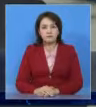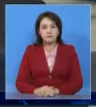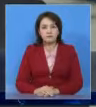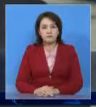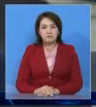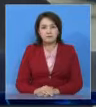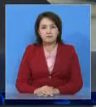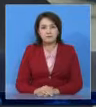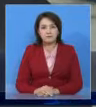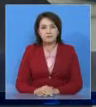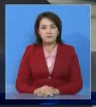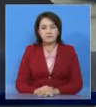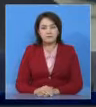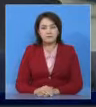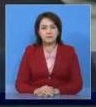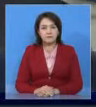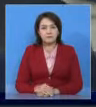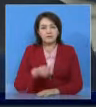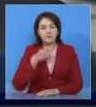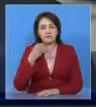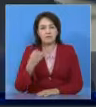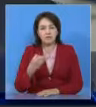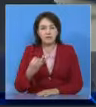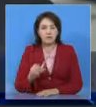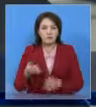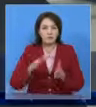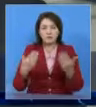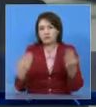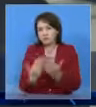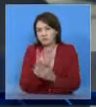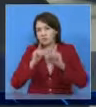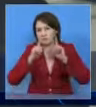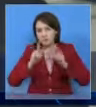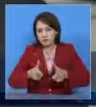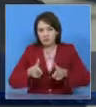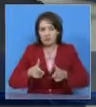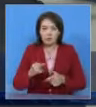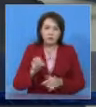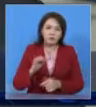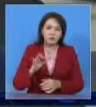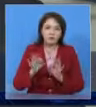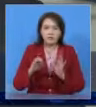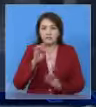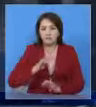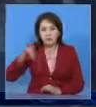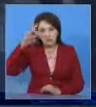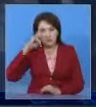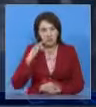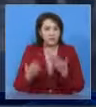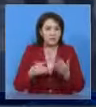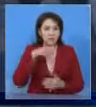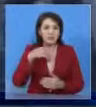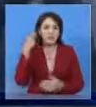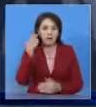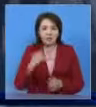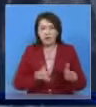сфрезерованы, эта улица, и положено заново, согласно ГОСТов и нормам Республики Казахстан. Если говорить о